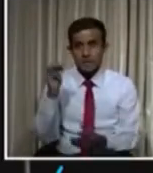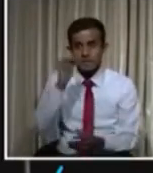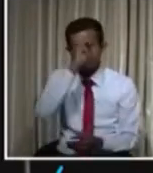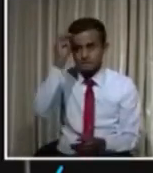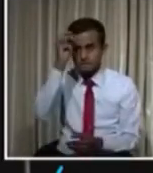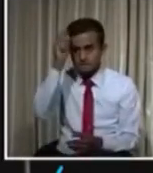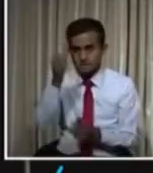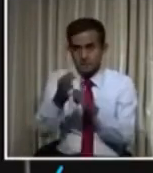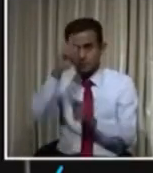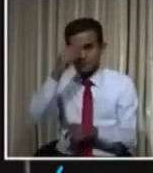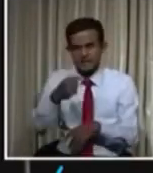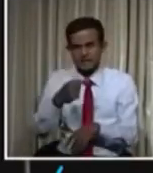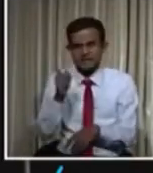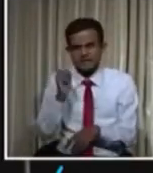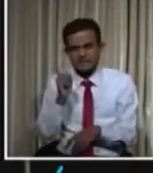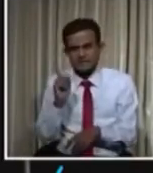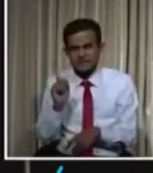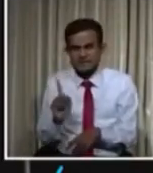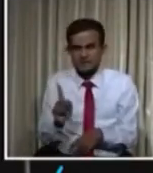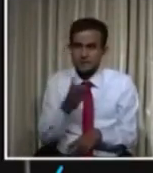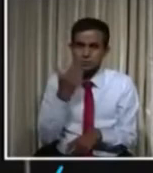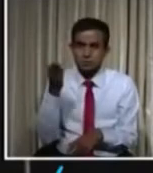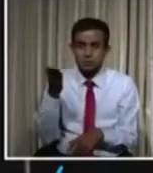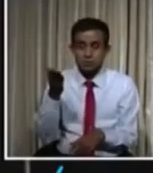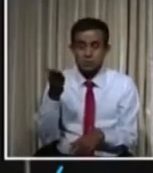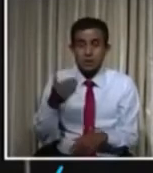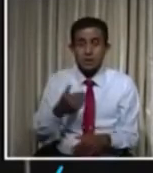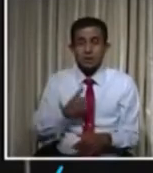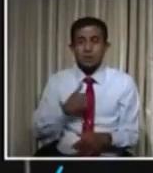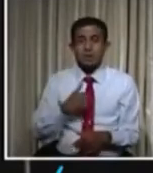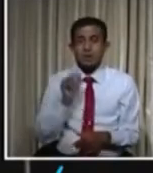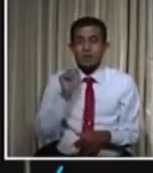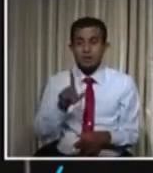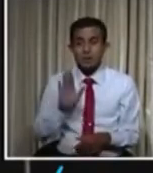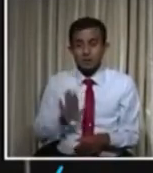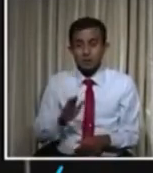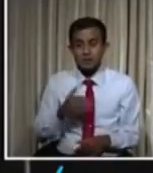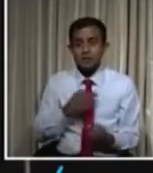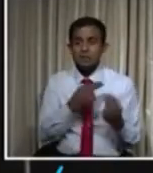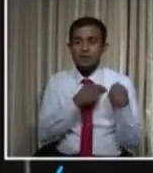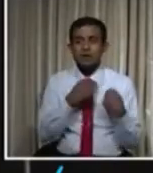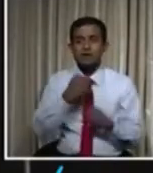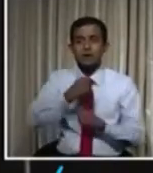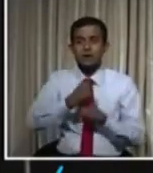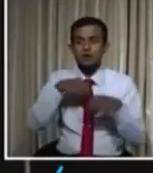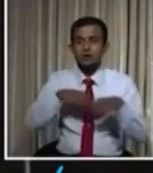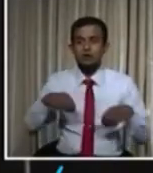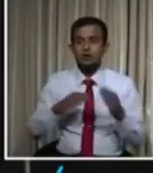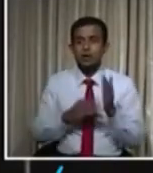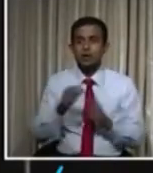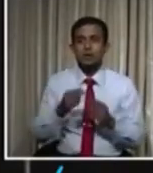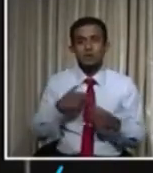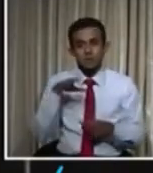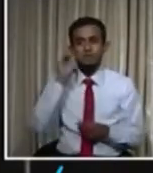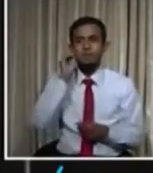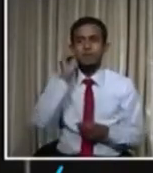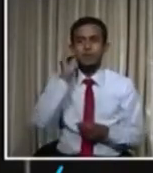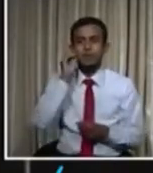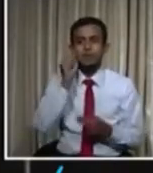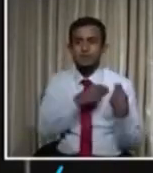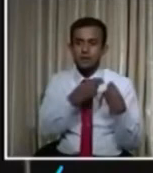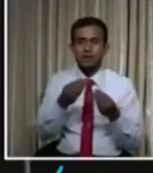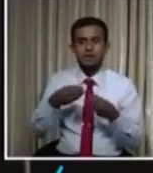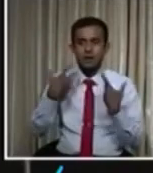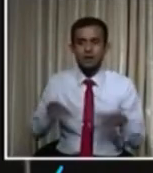සිරිසේන ජනාධිපතිවරයාට රිදුනට ඒක වෙන්න පුළුවන් හැබැයි මේකේ මම හින්දා කියලා කියනවා මේකේ මම වගකීම ගත්තා ආණ්ඩුවේ කෘෂිකර්ම ඇමතිවරයා හැටියට ඕම පිළිගන්නවා වගකීම මම